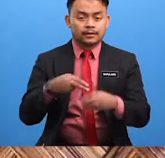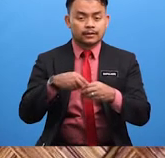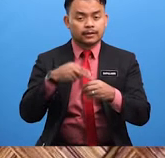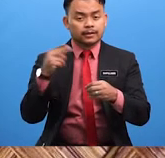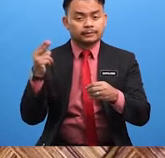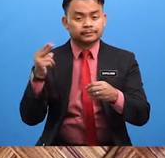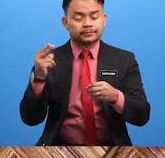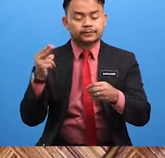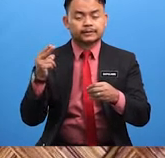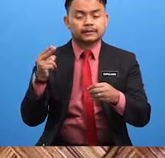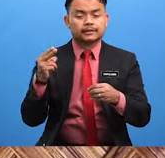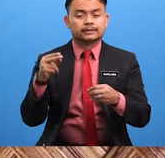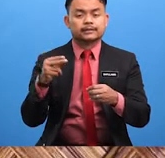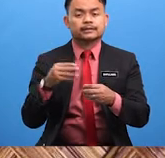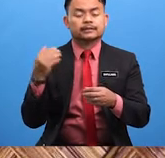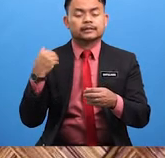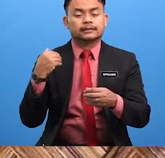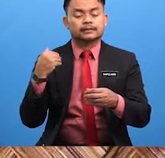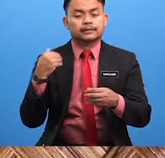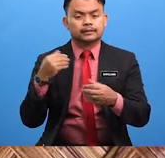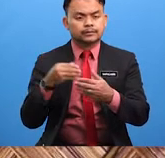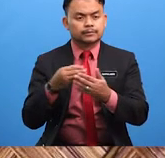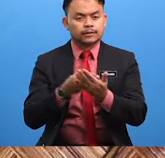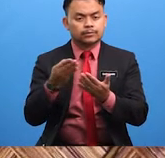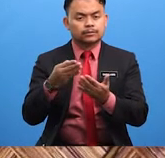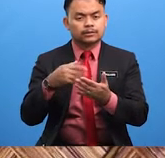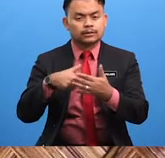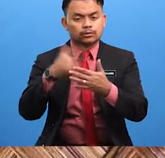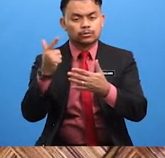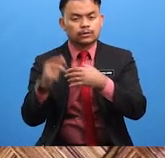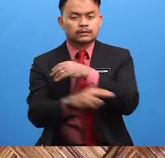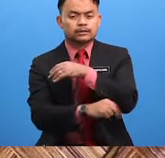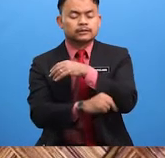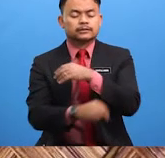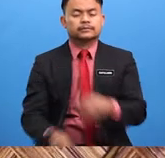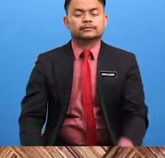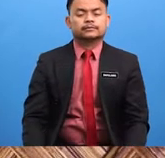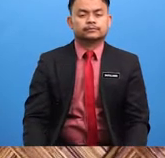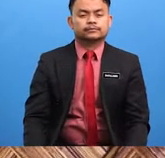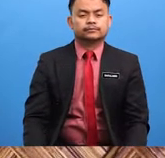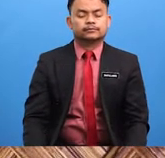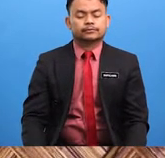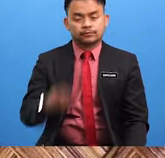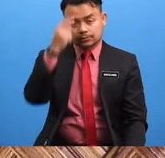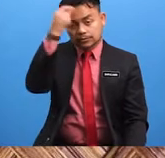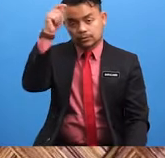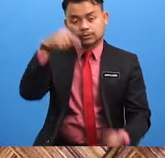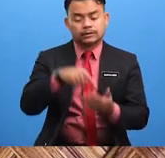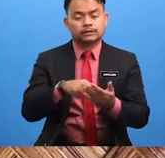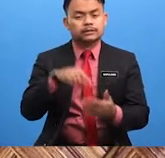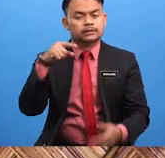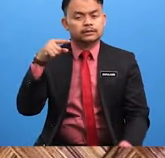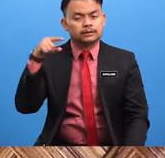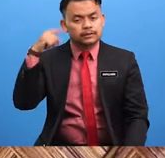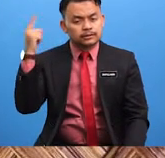di London sekitar tahun 2008. Beliau sering membuat barang contoh prototipe